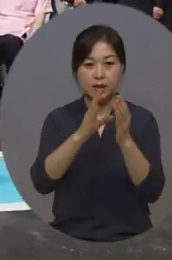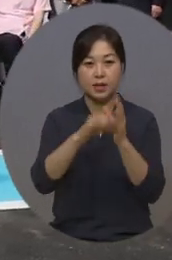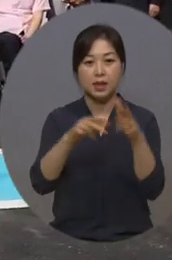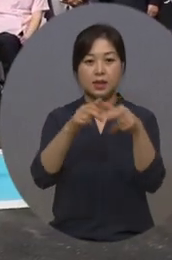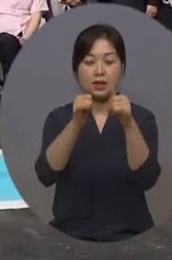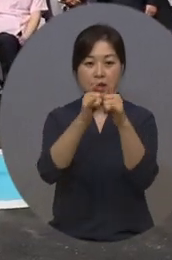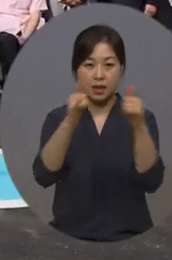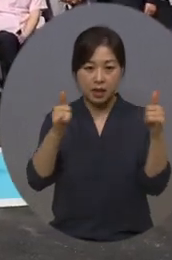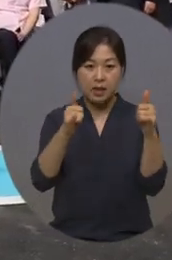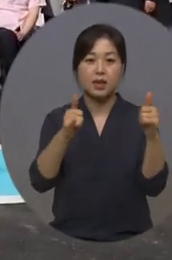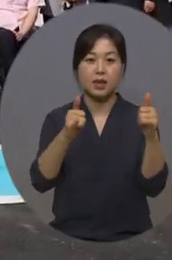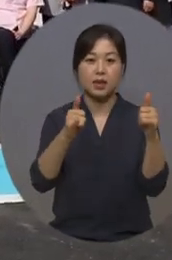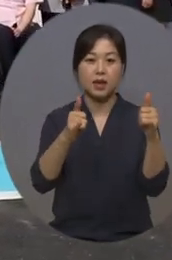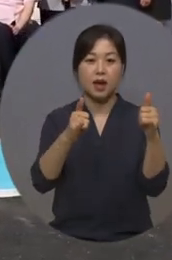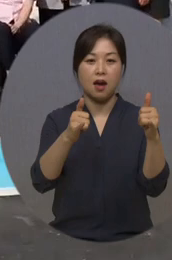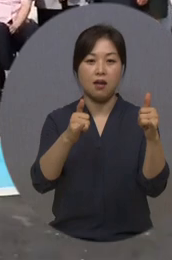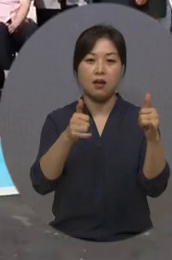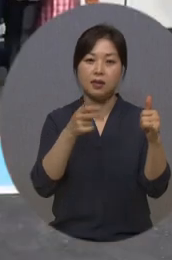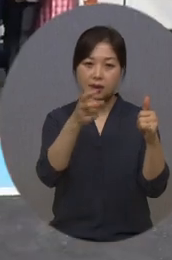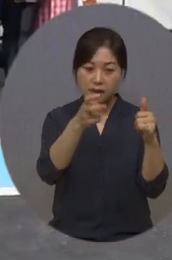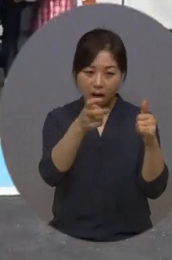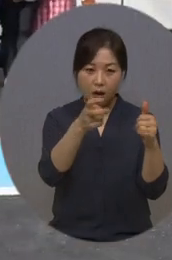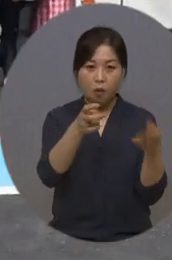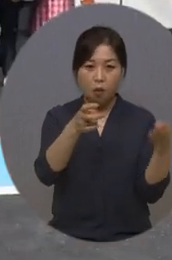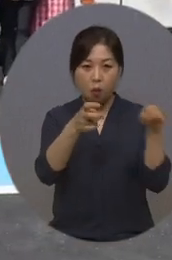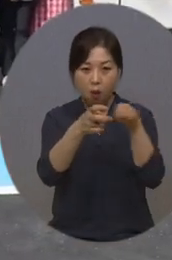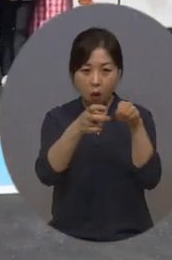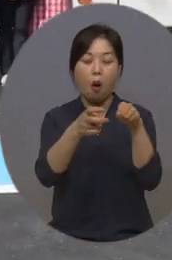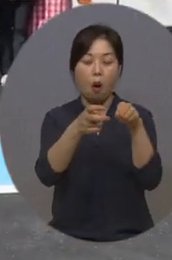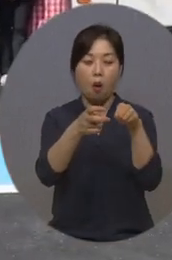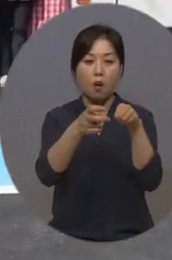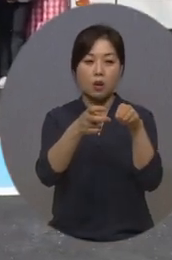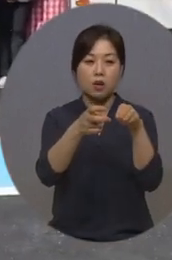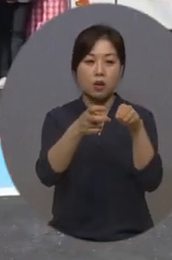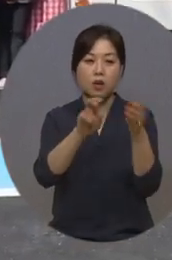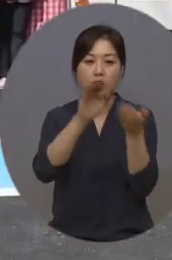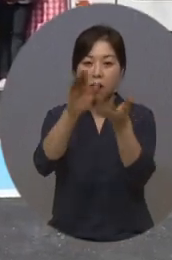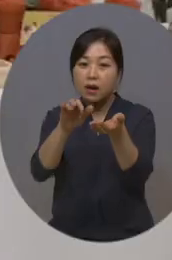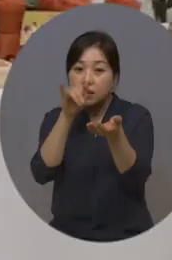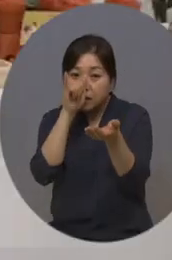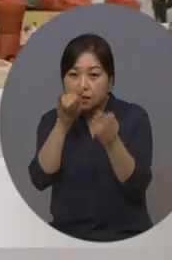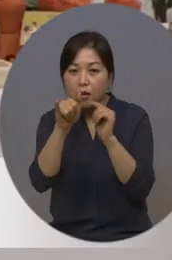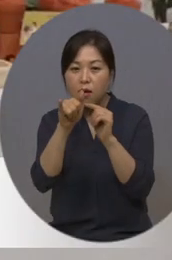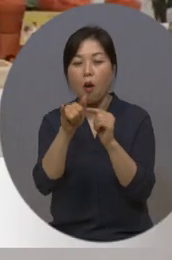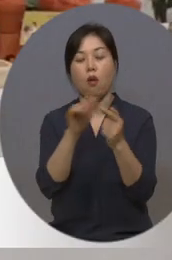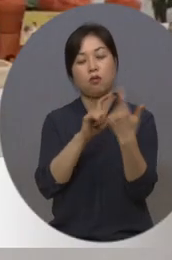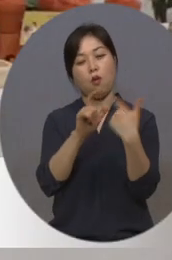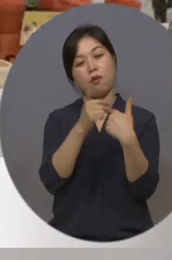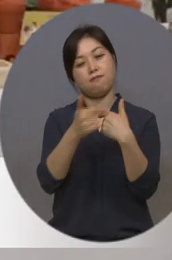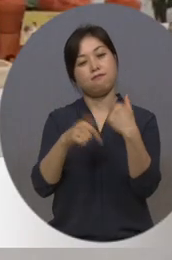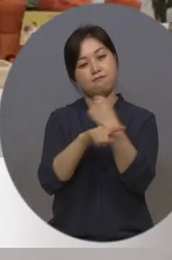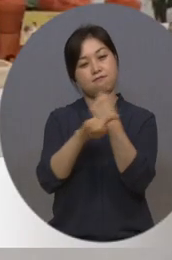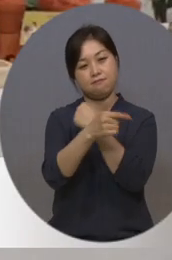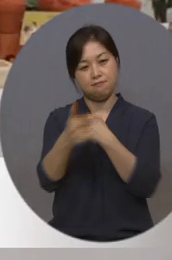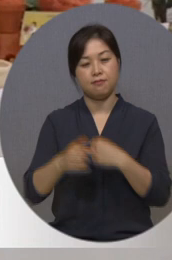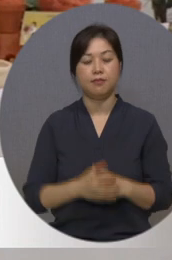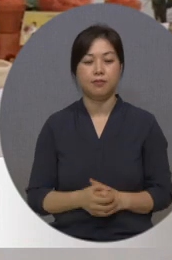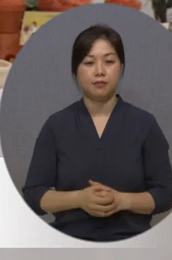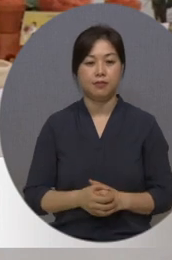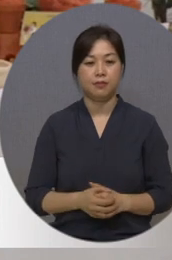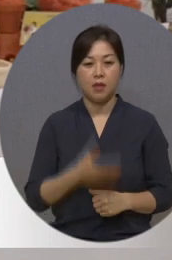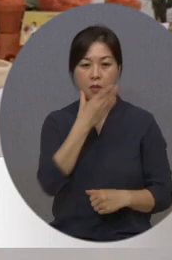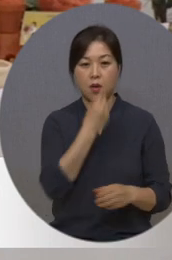휠체어 리프트 차량 전달식도 가져 그 의미를 더했습니다. 저희 복지관이